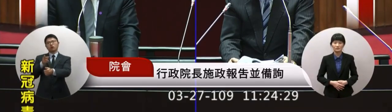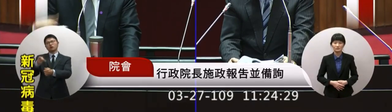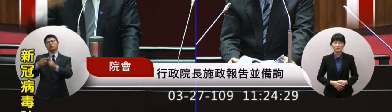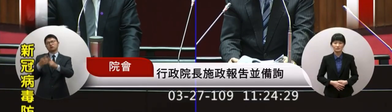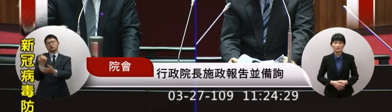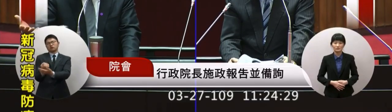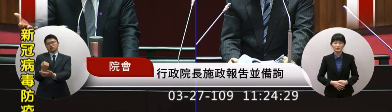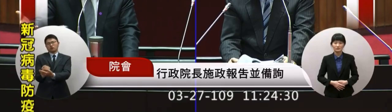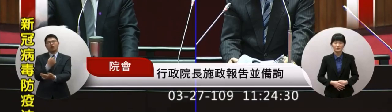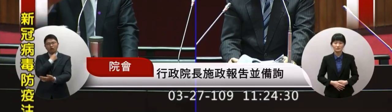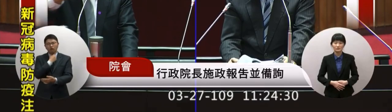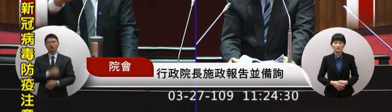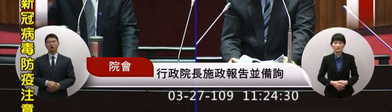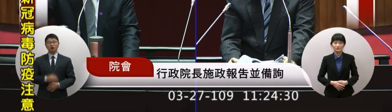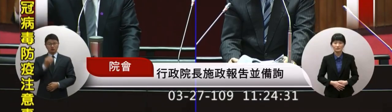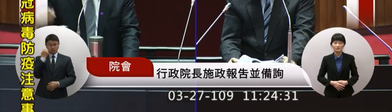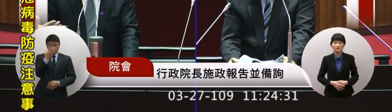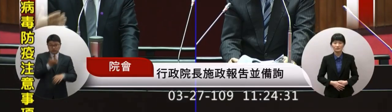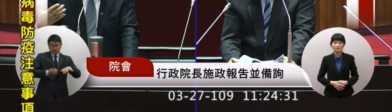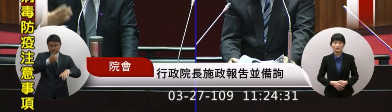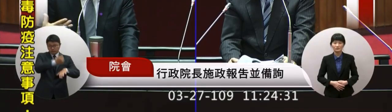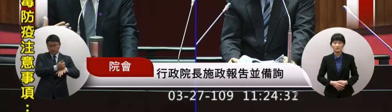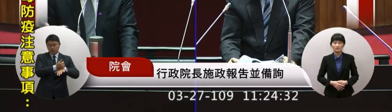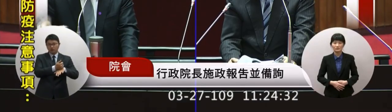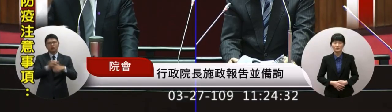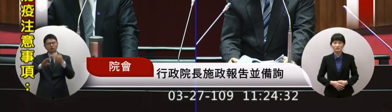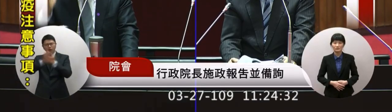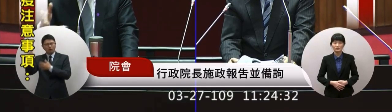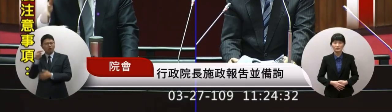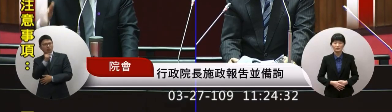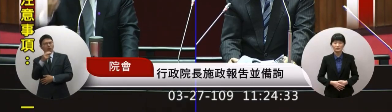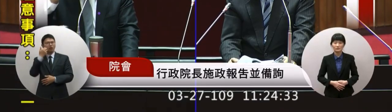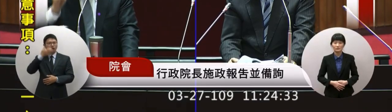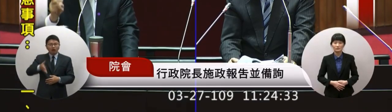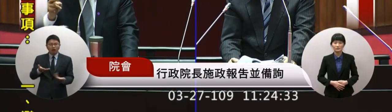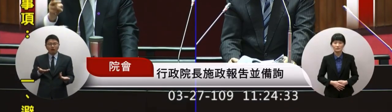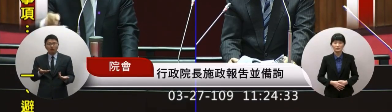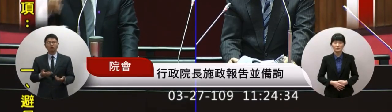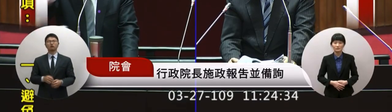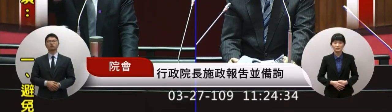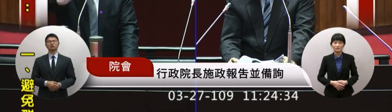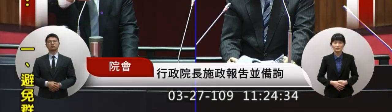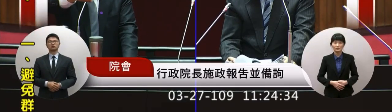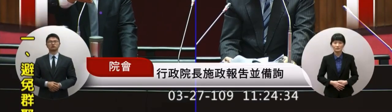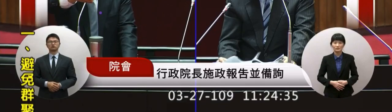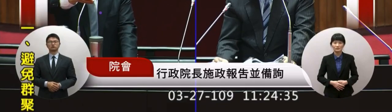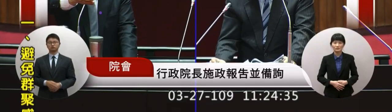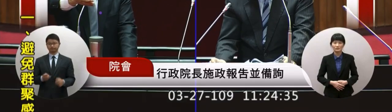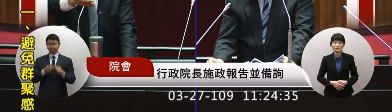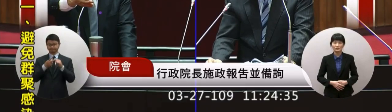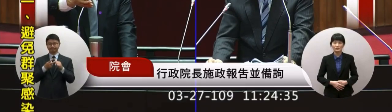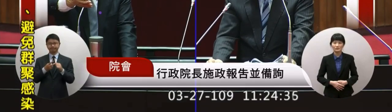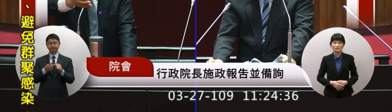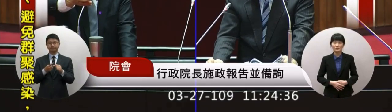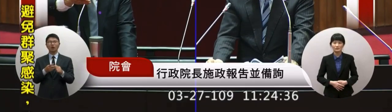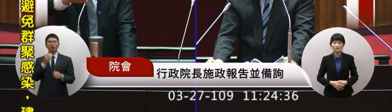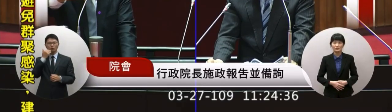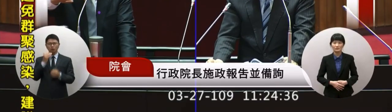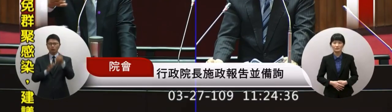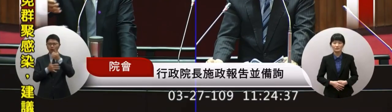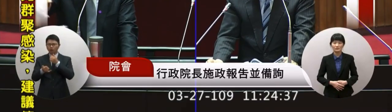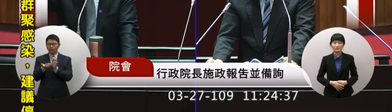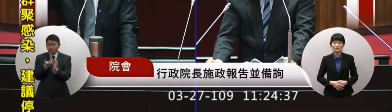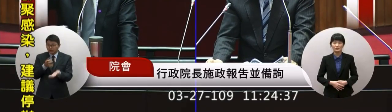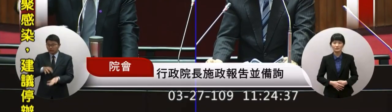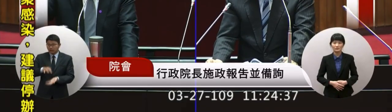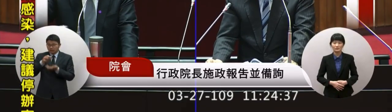有些新任，大概外界不一定知道。但另外一个，如果委员刚才